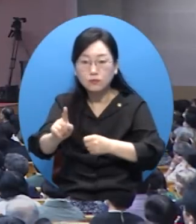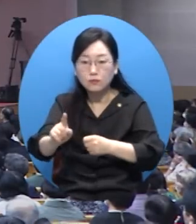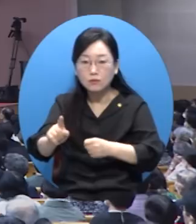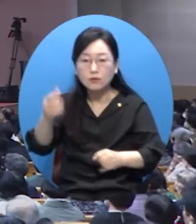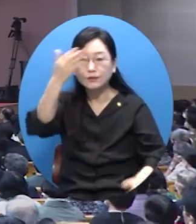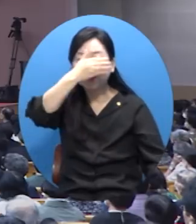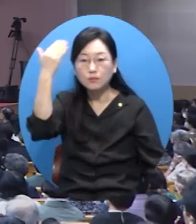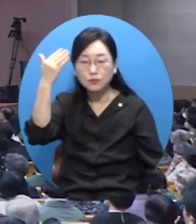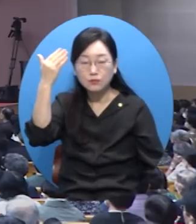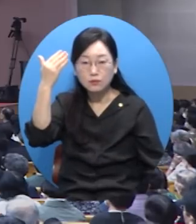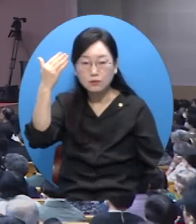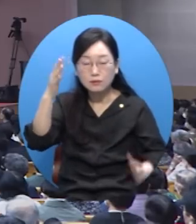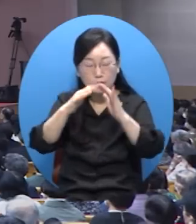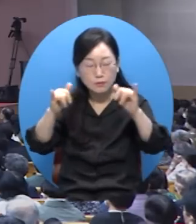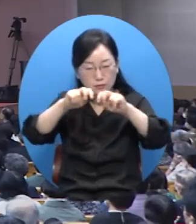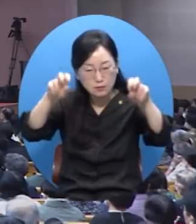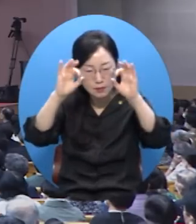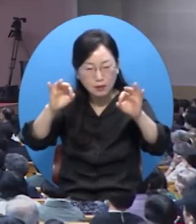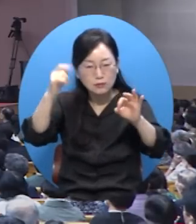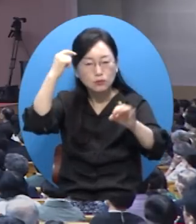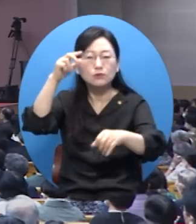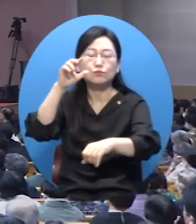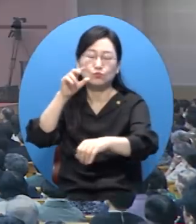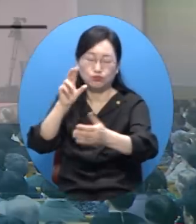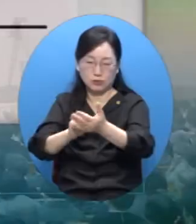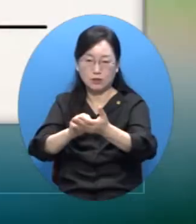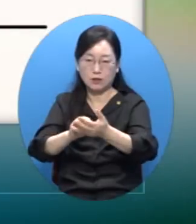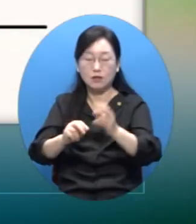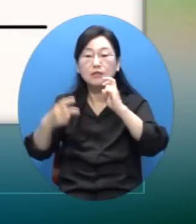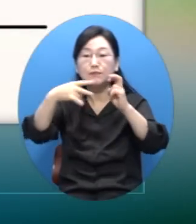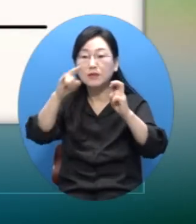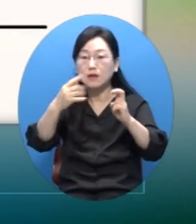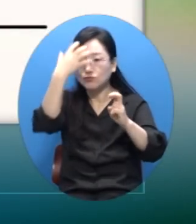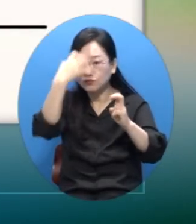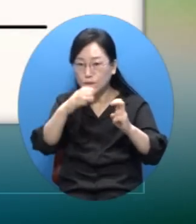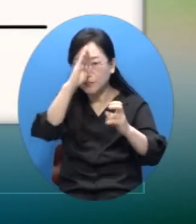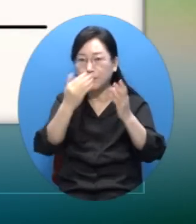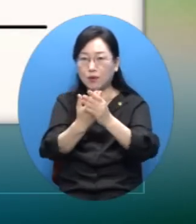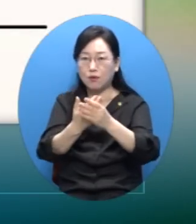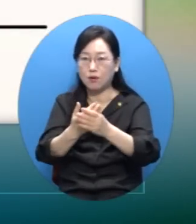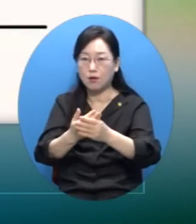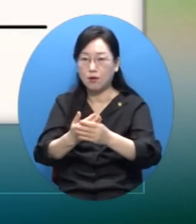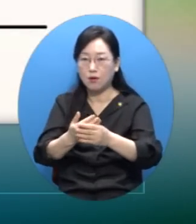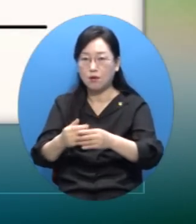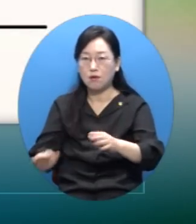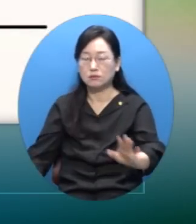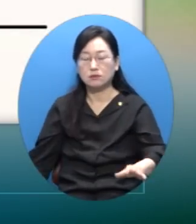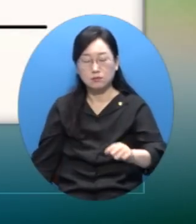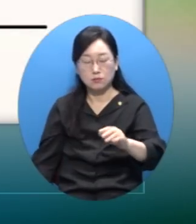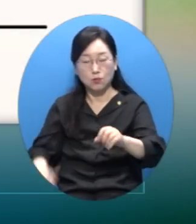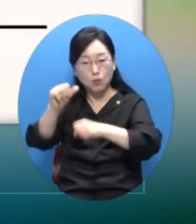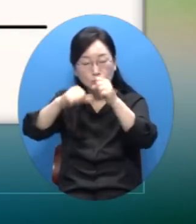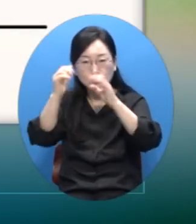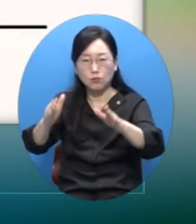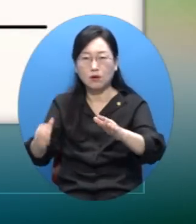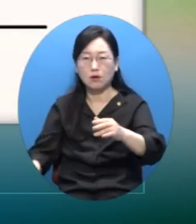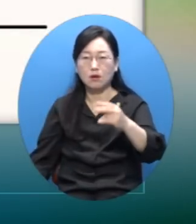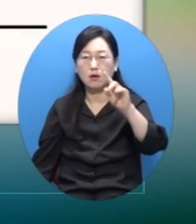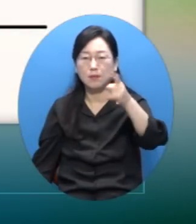1위가 정신적인 문제입니다. 20대 우울증 환자가 5년 사이에 127%가 성장을 했습니다.